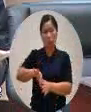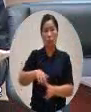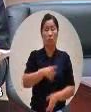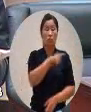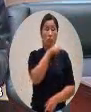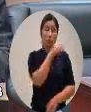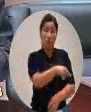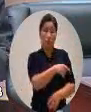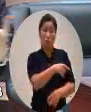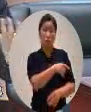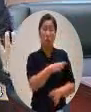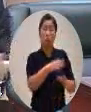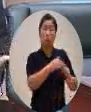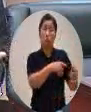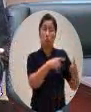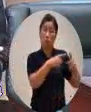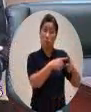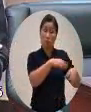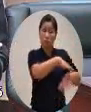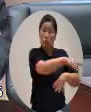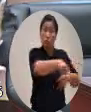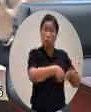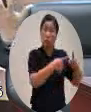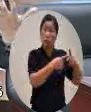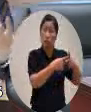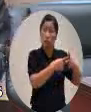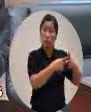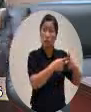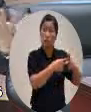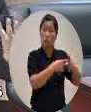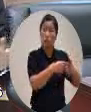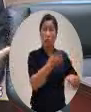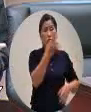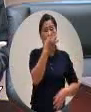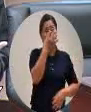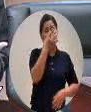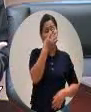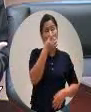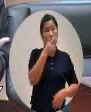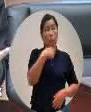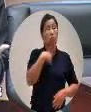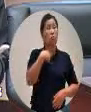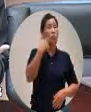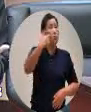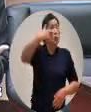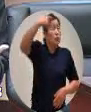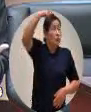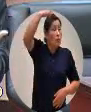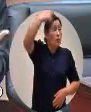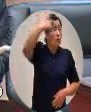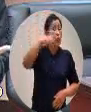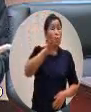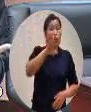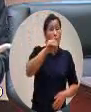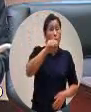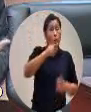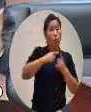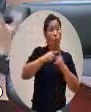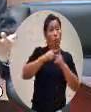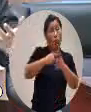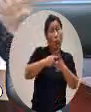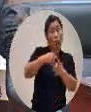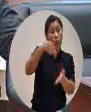到底因為這些人我想也不知道當時他們的祖先有沒有實際上去登記